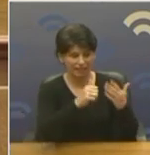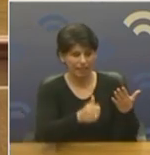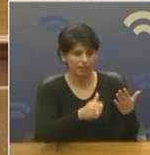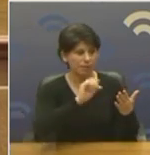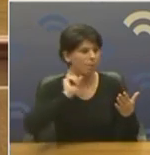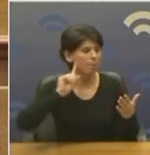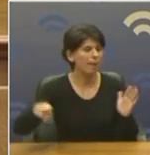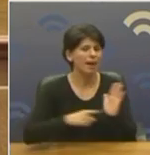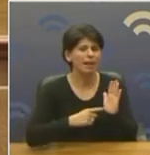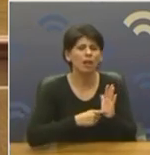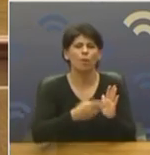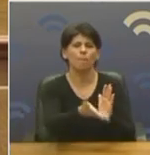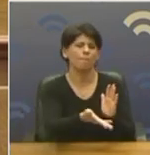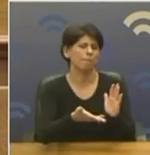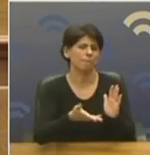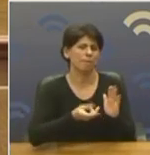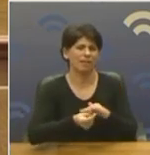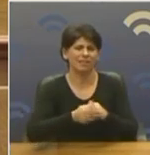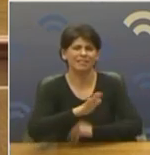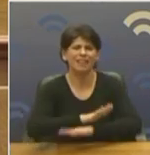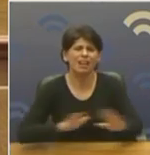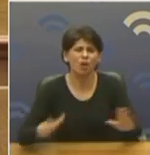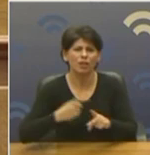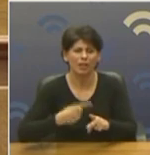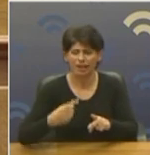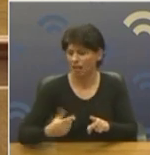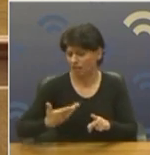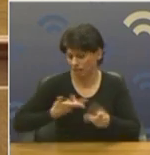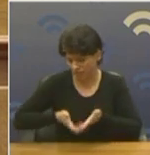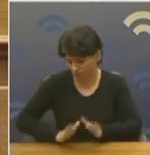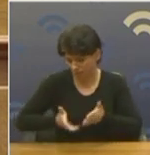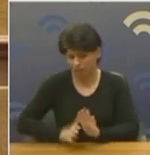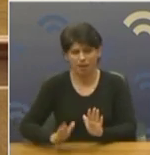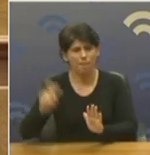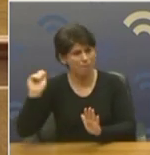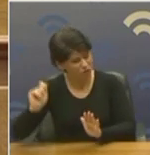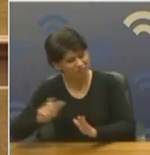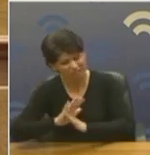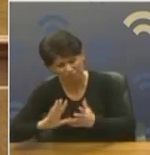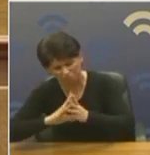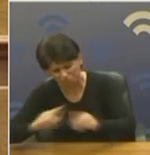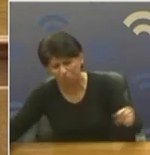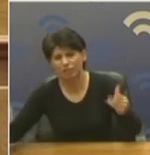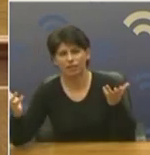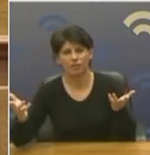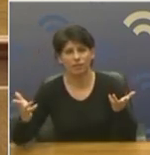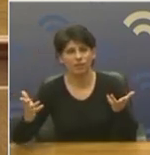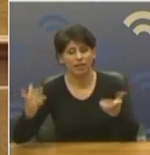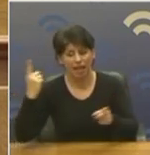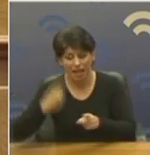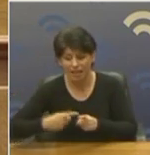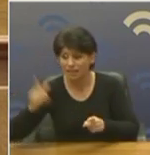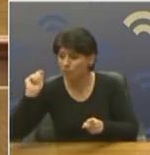λαθρομεταναστών. Τελειώνει η Ελλάδα. Την τελειώνετε δημογραφικά, την τελειώνετε πολιτικά, την τελειώνετε ως